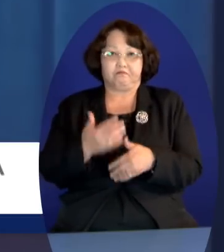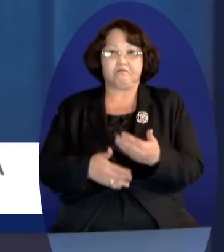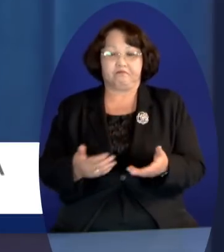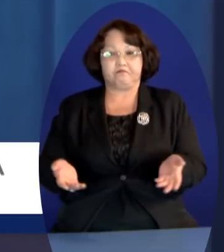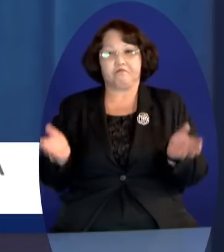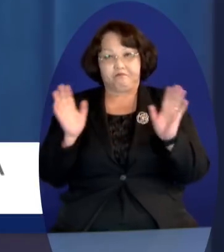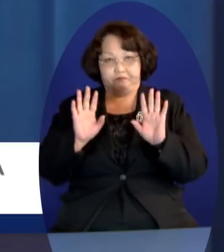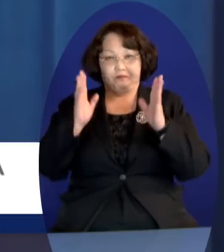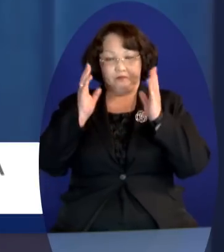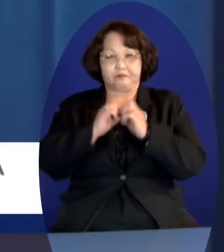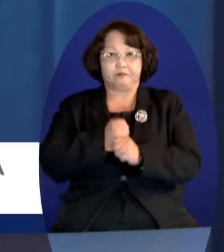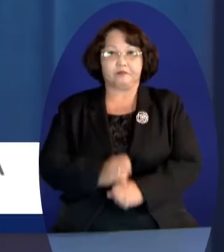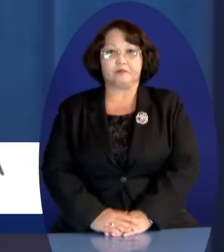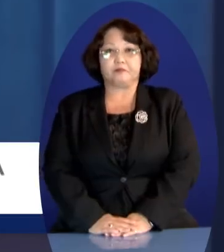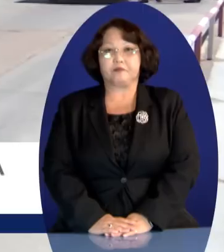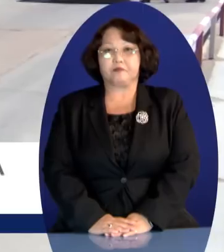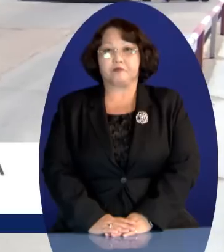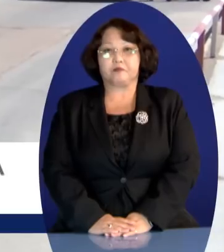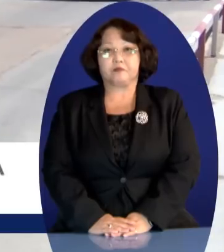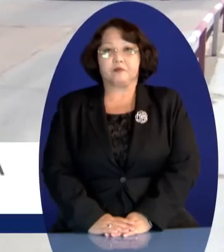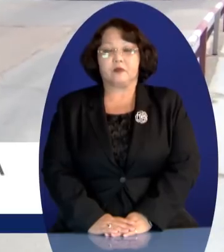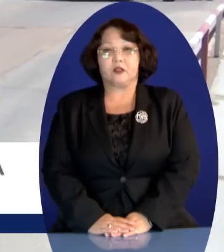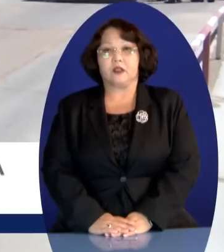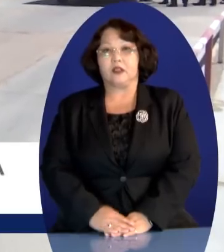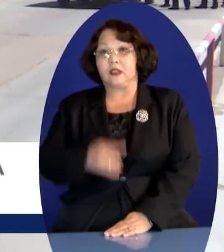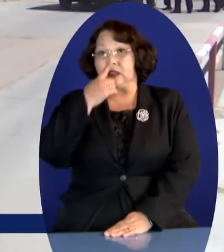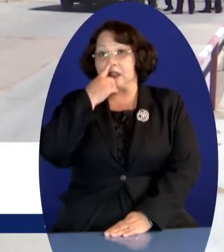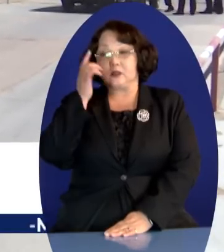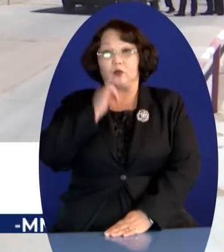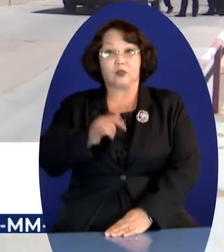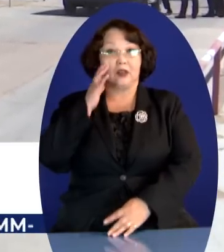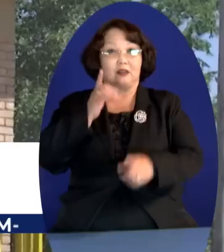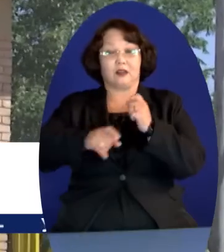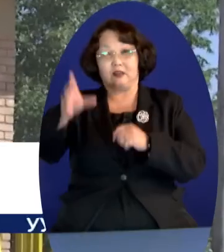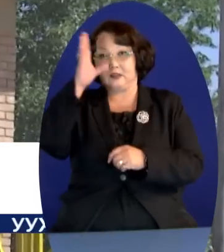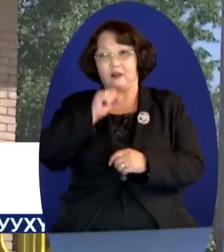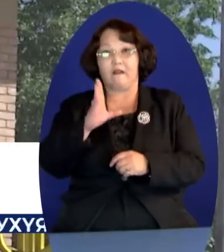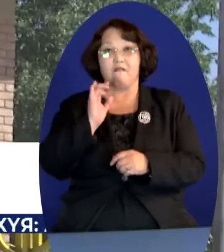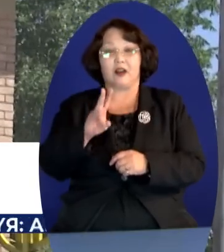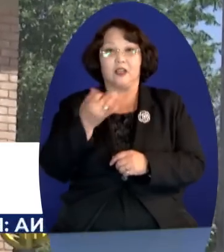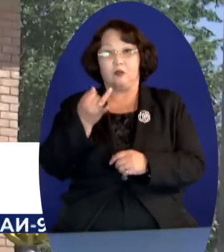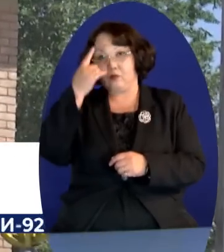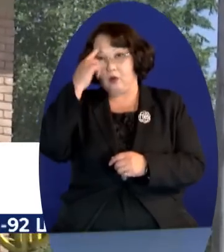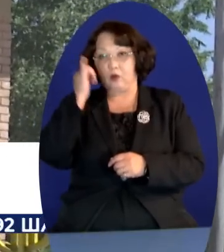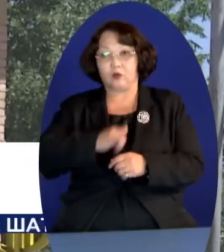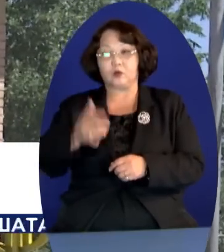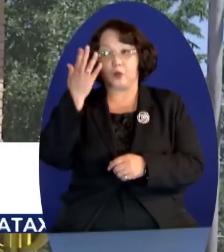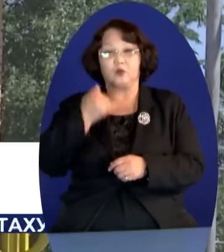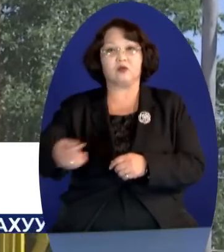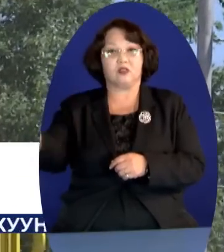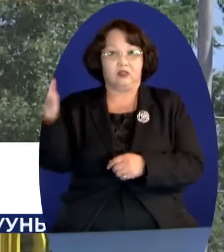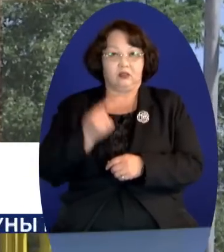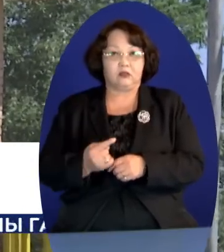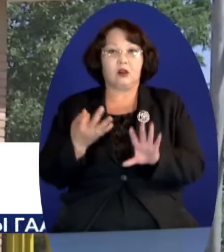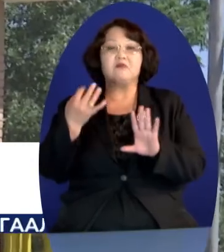хоёр талаас өвчин чармалт гаргаж ажиллахаар тохирлоо. Уг дарамтлах хятад ард улсын гадаад хэргийн сайд Ван И манай улсад ирэх сард альчлаа. Энэ